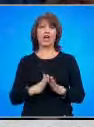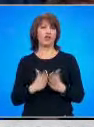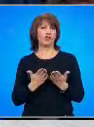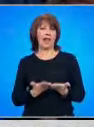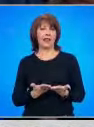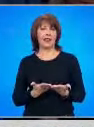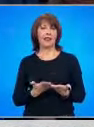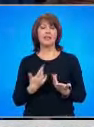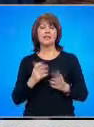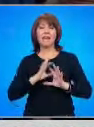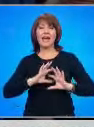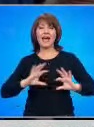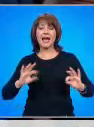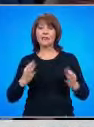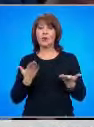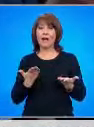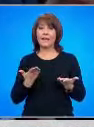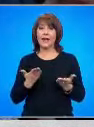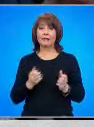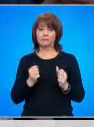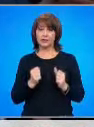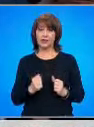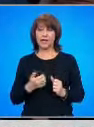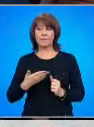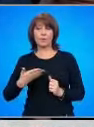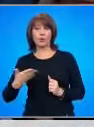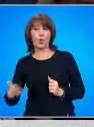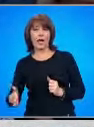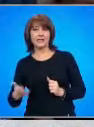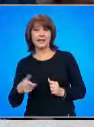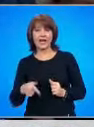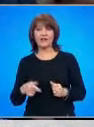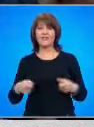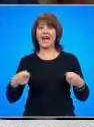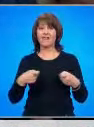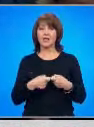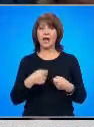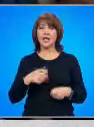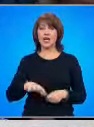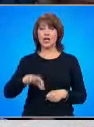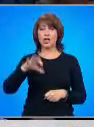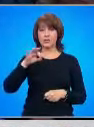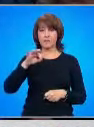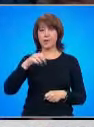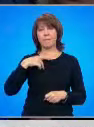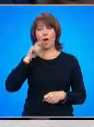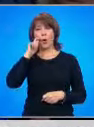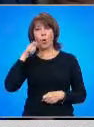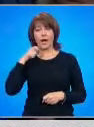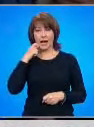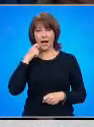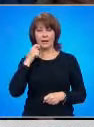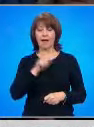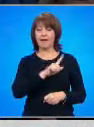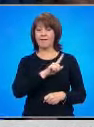сме наясно от коя страна трябва да бъдем в тази война. Ние избираме страната на Украина и казваме